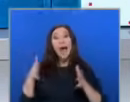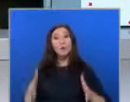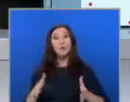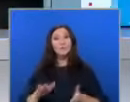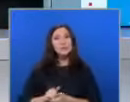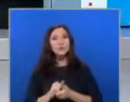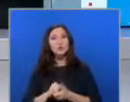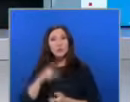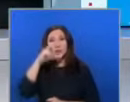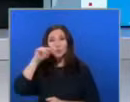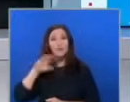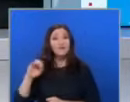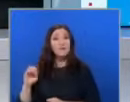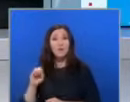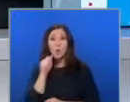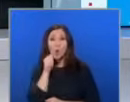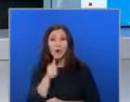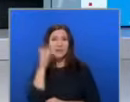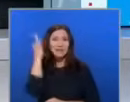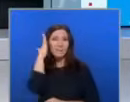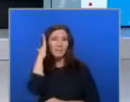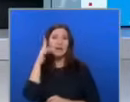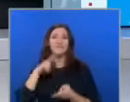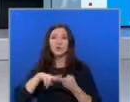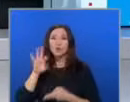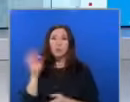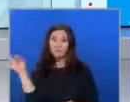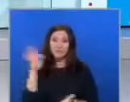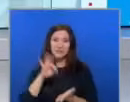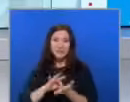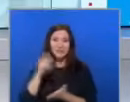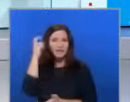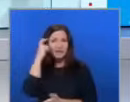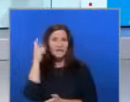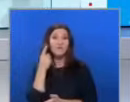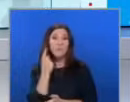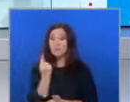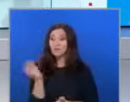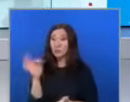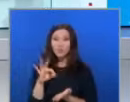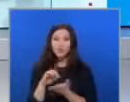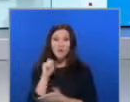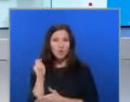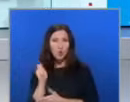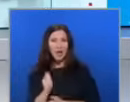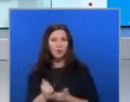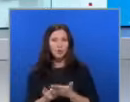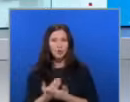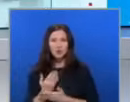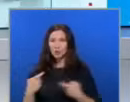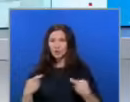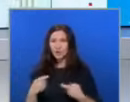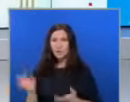Най-големият съюзник на Путин в Европа, унгарският премиер Виктор Орбан, пристигна в Киев. Това е първата му визита в Украйна от началото на